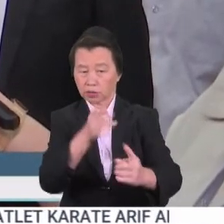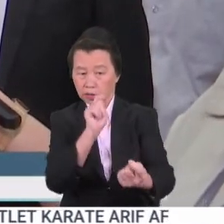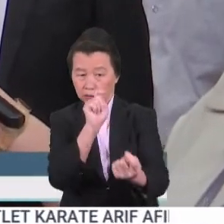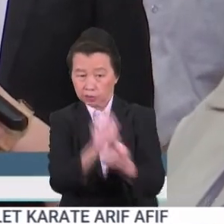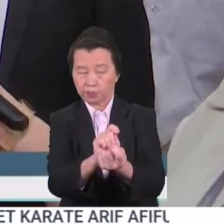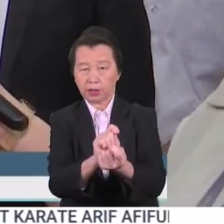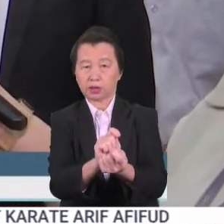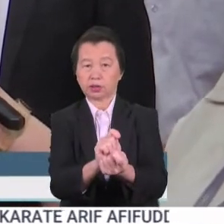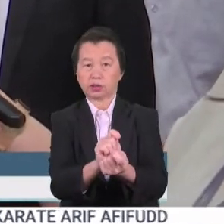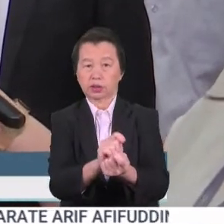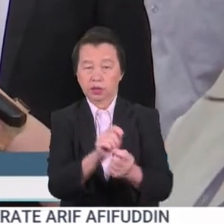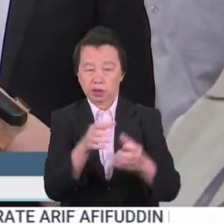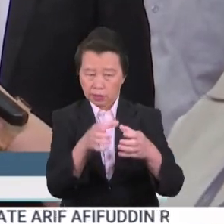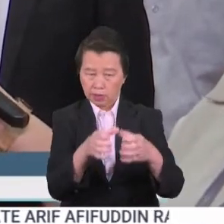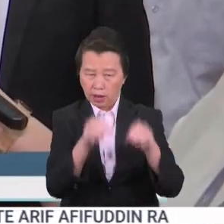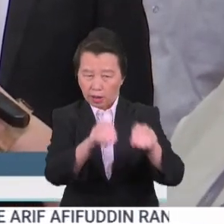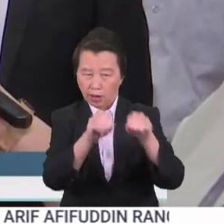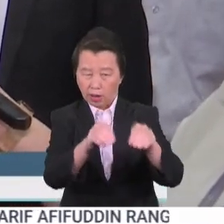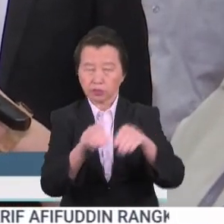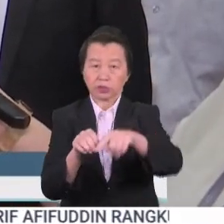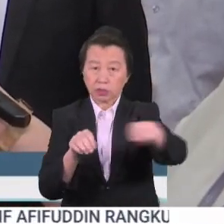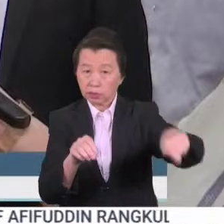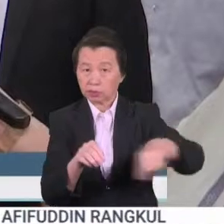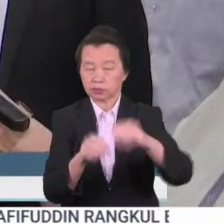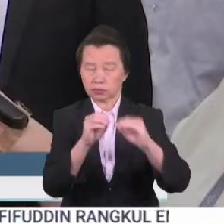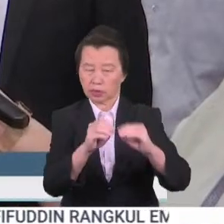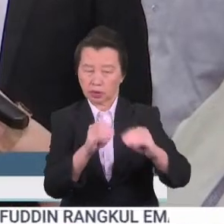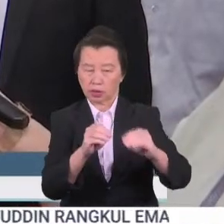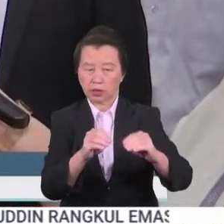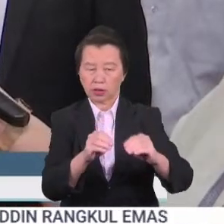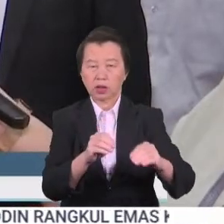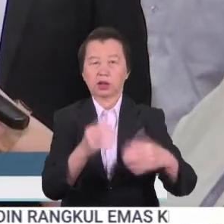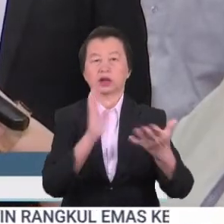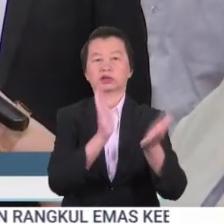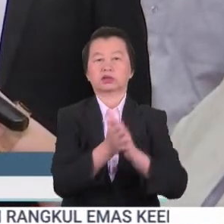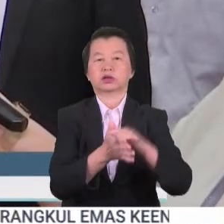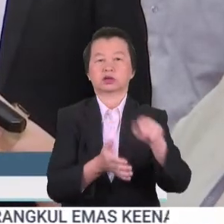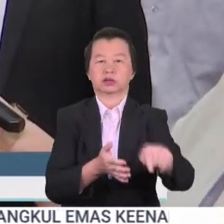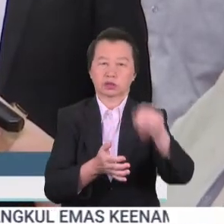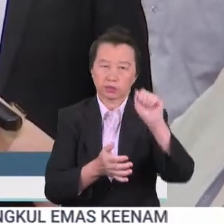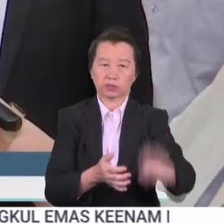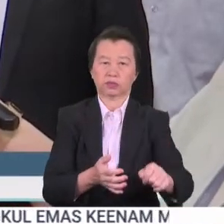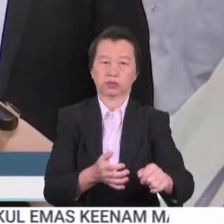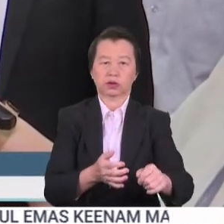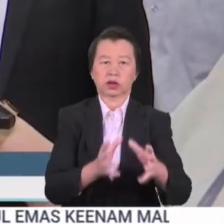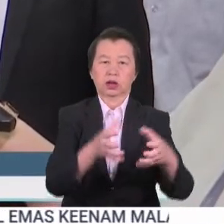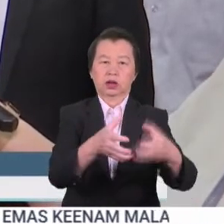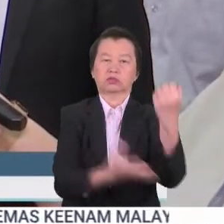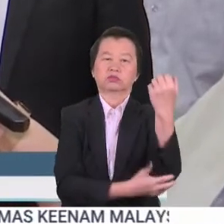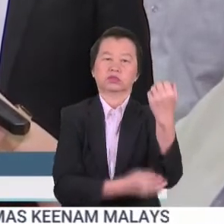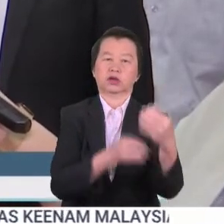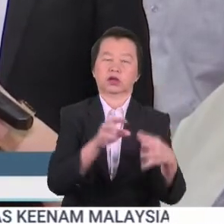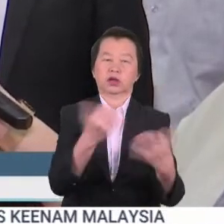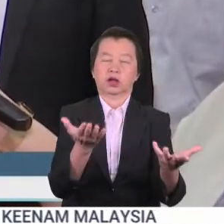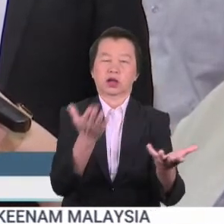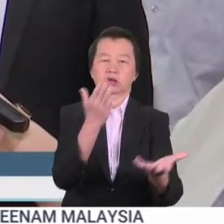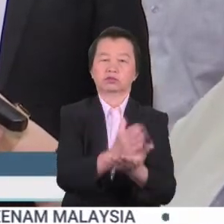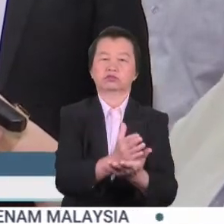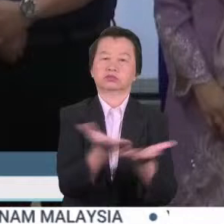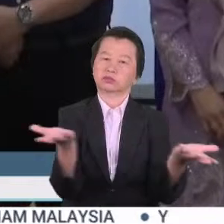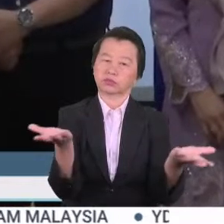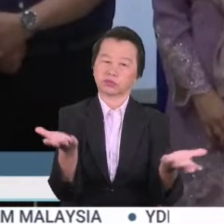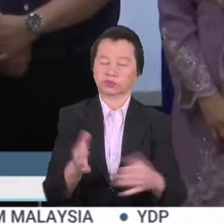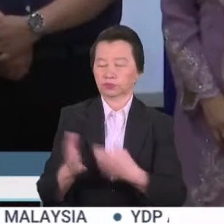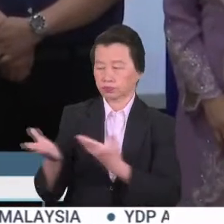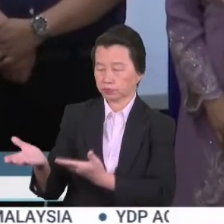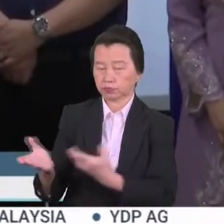tepat untuk kita latih mereka supaya dapat keluarkan daripada kepongpong kemiskinan